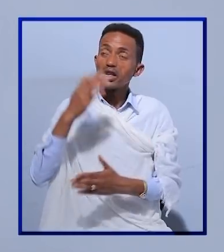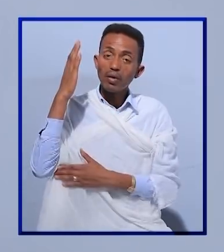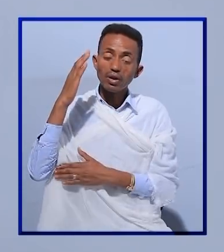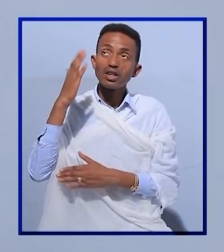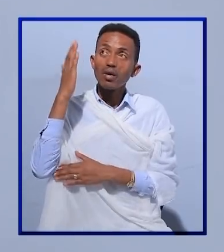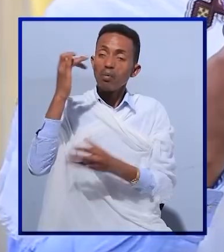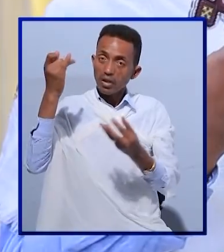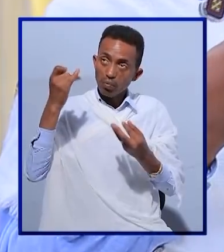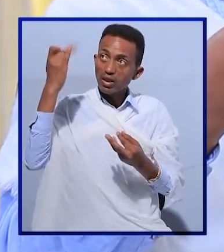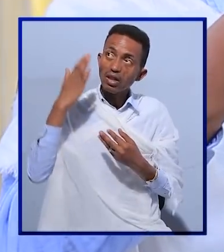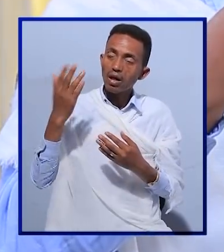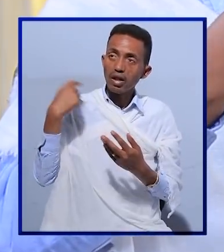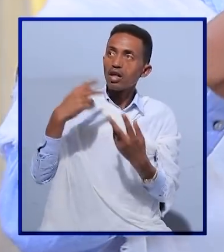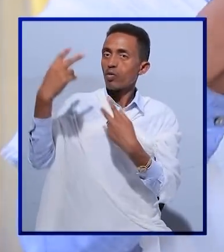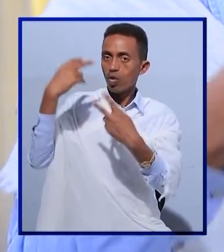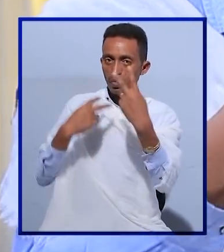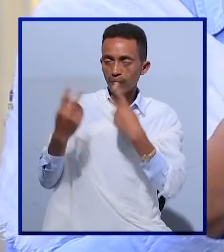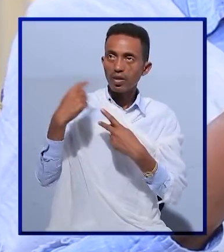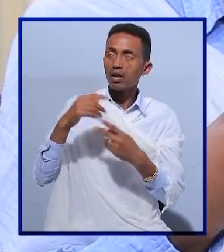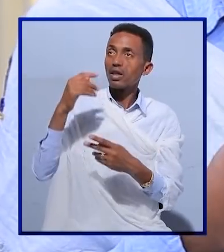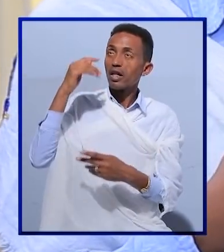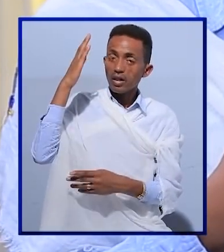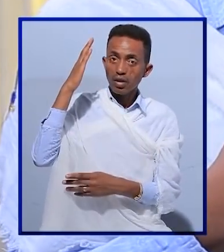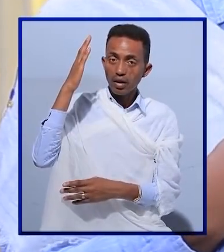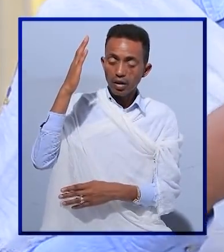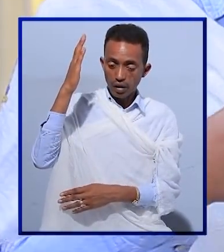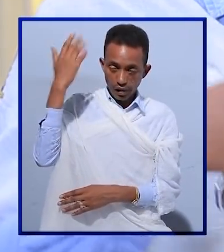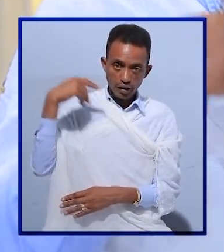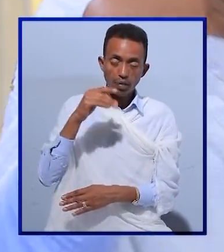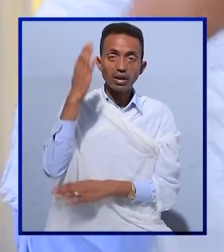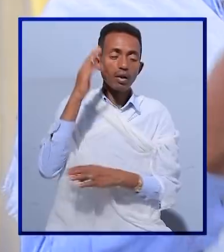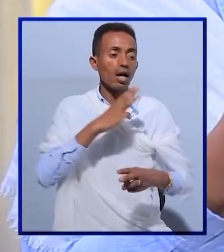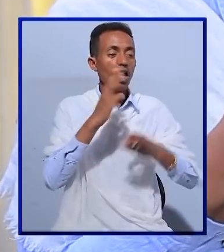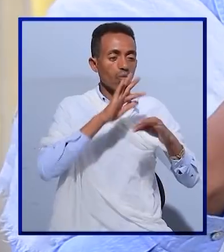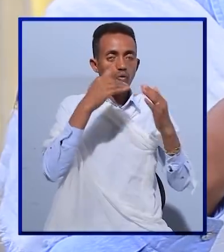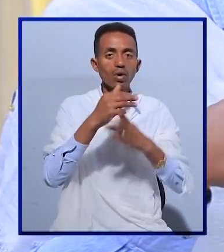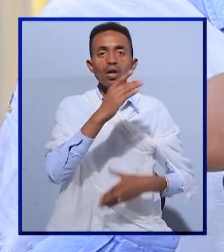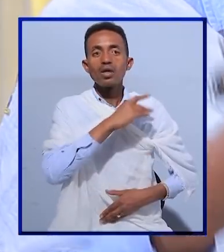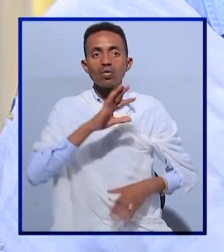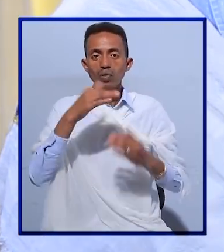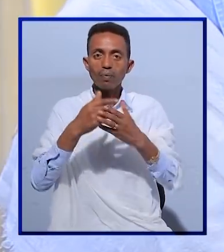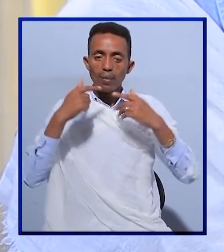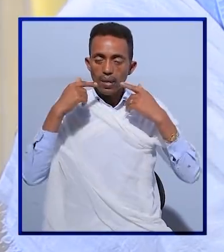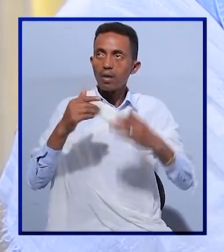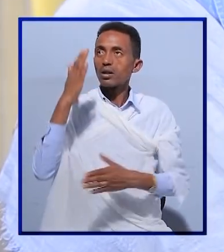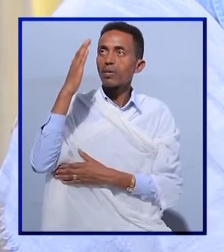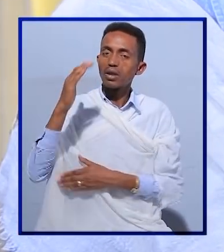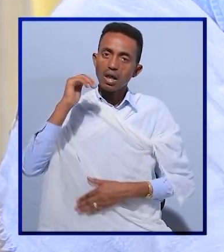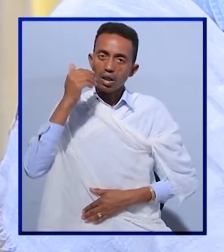አለብን። እሱ የእግዚአብሔር በጸጋው እኛን የሚጎበኝበት እኛም ደግሞ ለዓለም ስለ ክርስቶስ